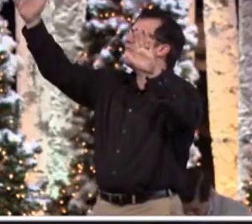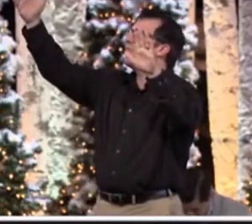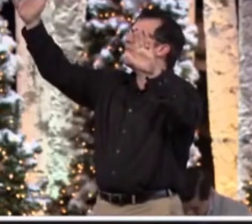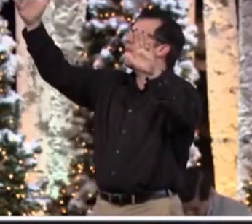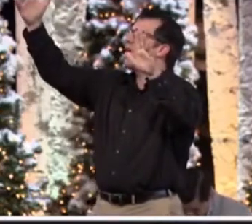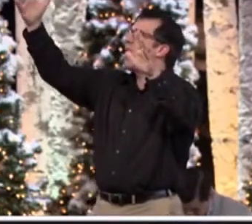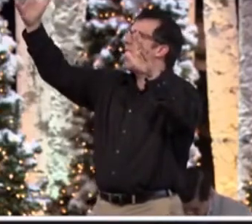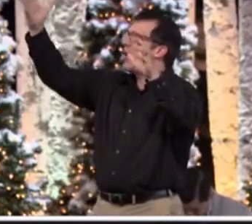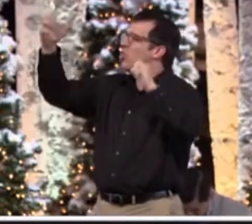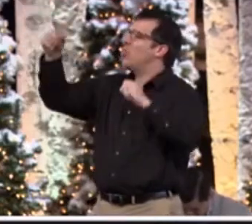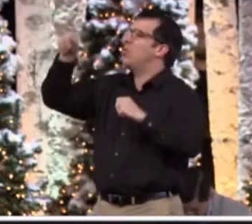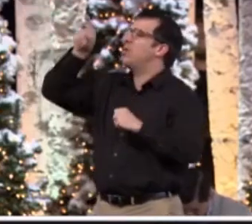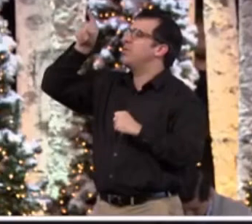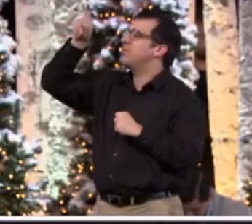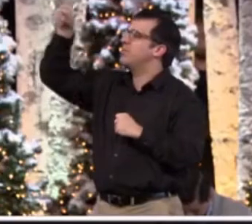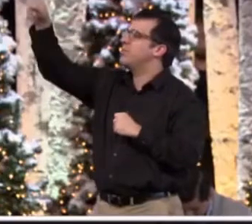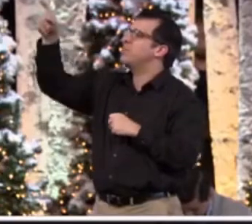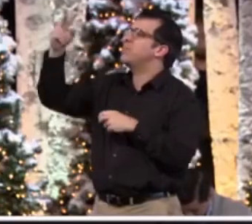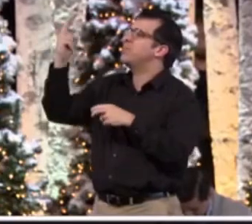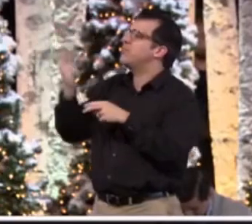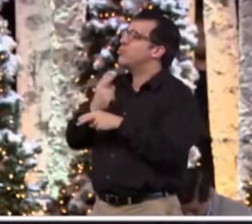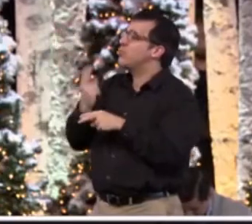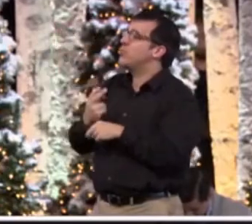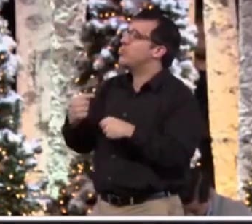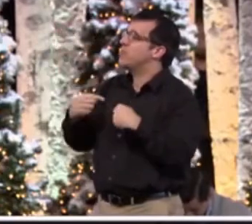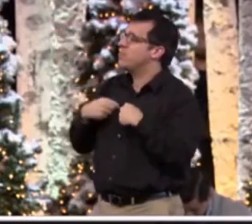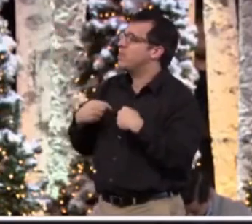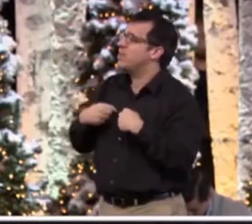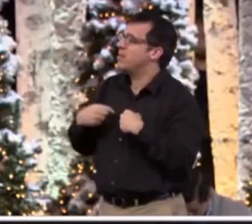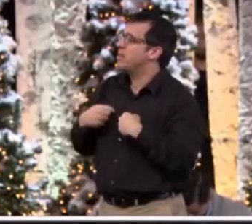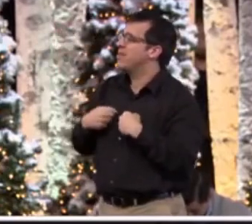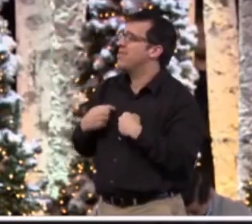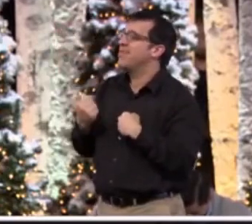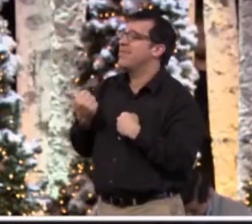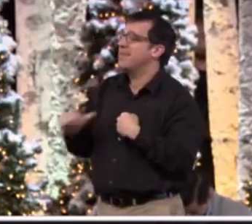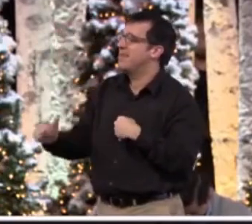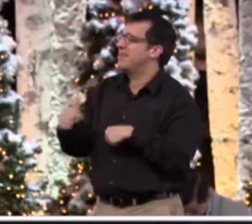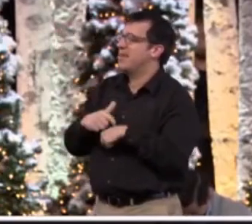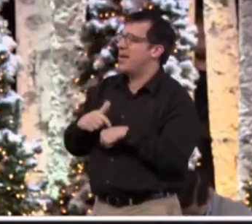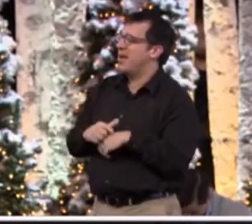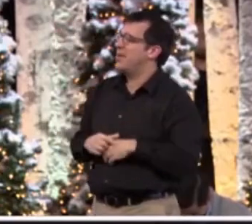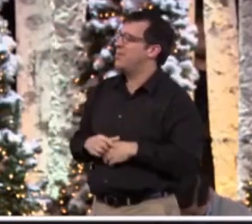तपाईँले मलाई प्रयोग गरेको म चाहन्छु। हरेक समय,